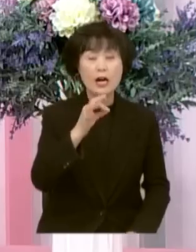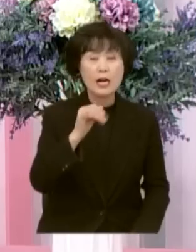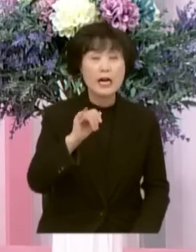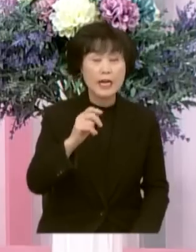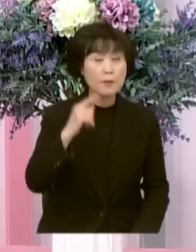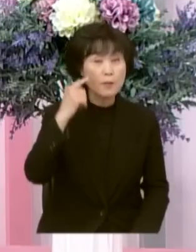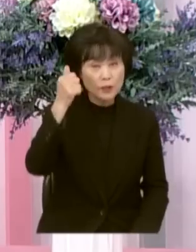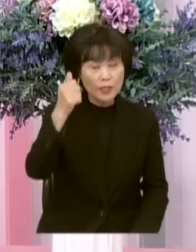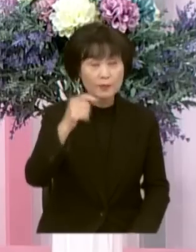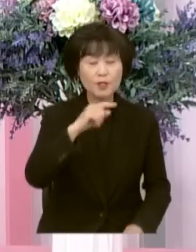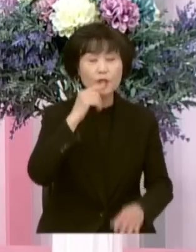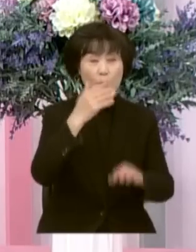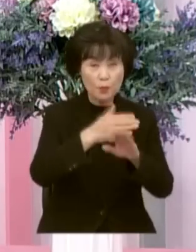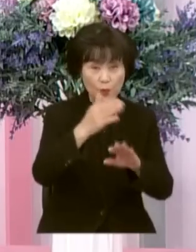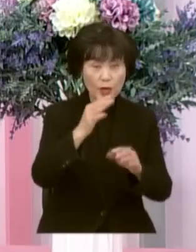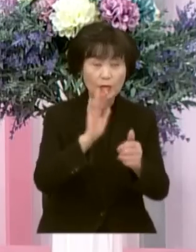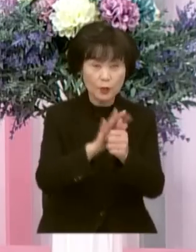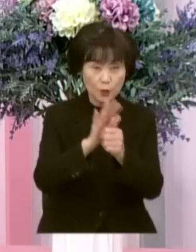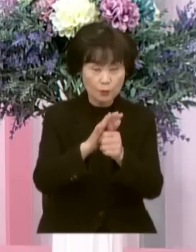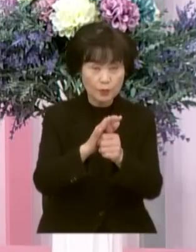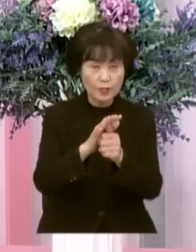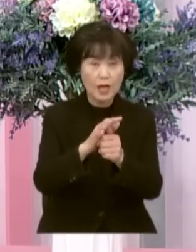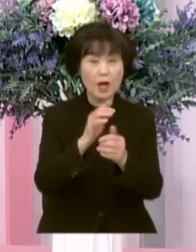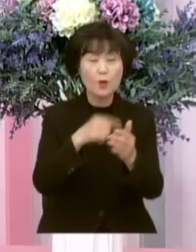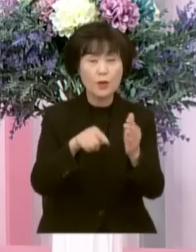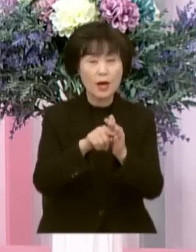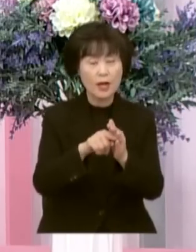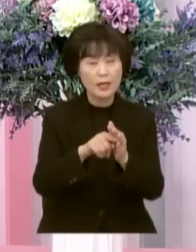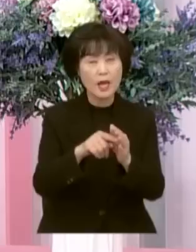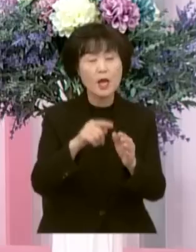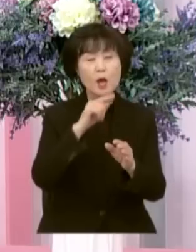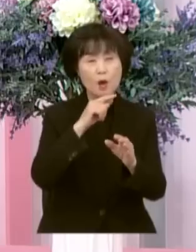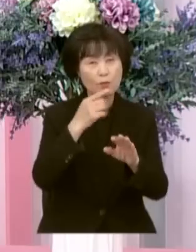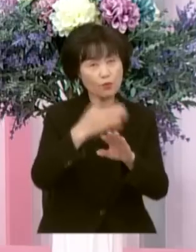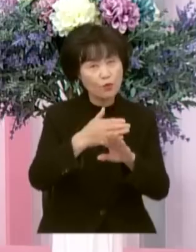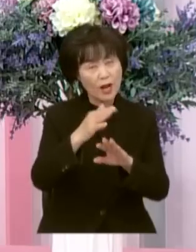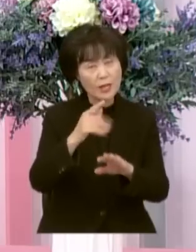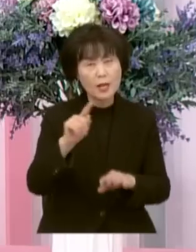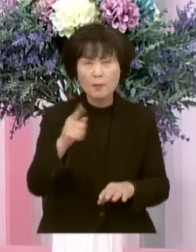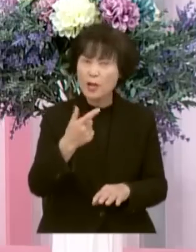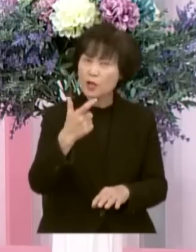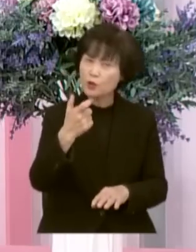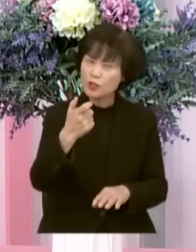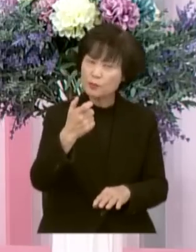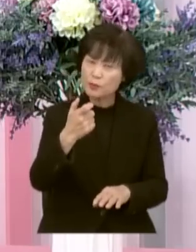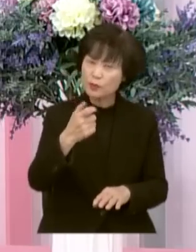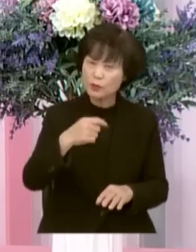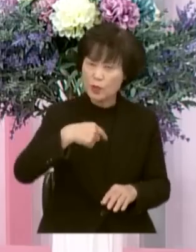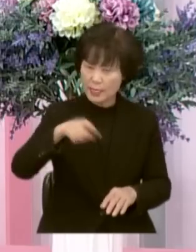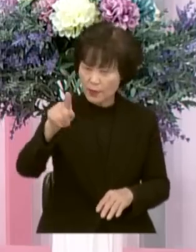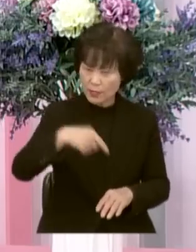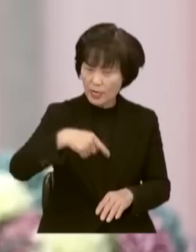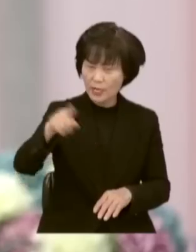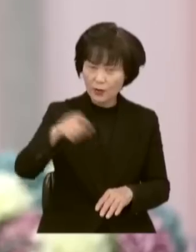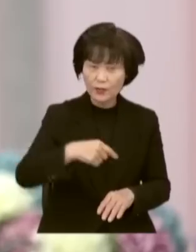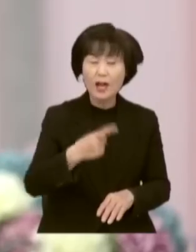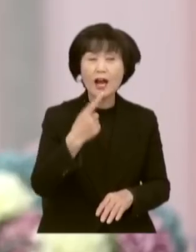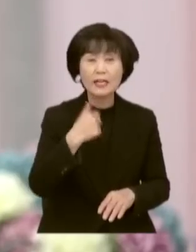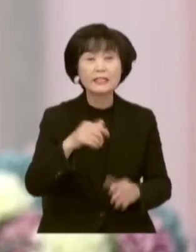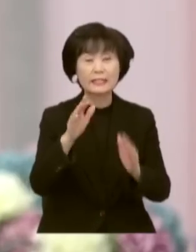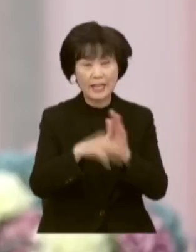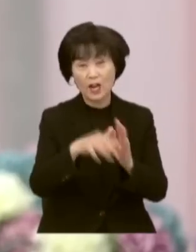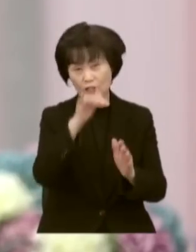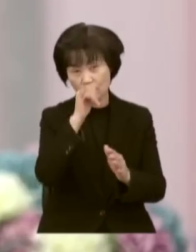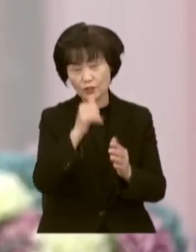돕기 위해서 십몇 년 동안 맞아요. 150번을 왔다 갔다 하시면서 그렇게 활동을 하셨는데 사형